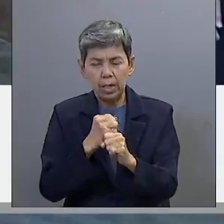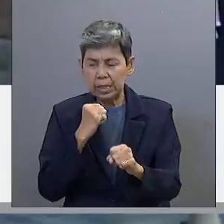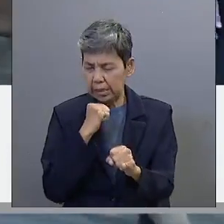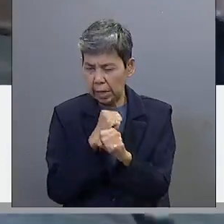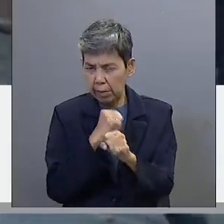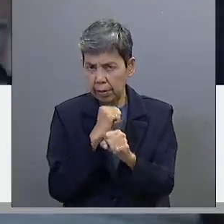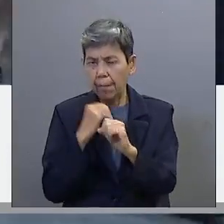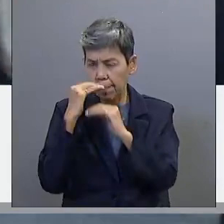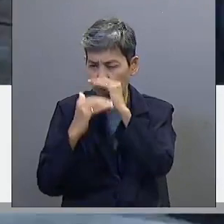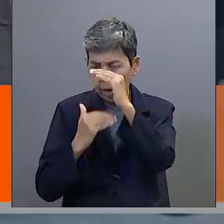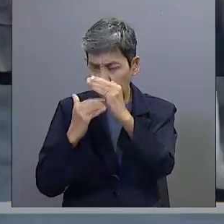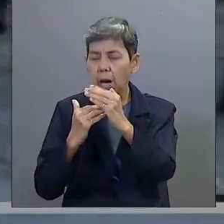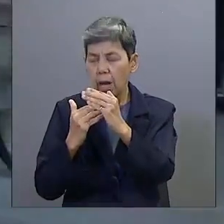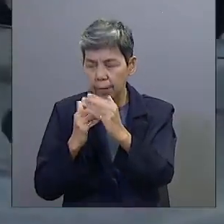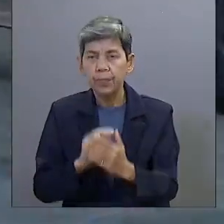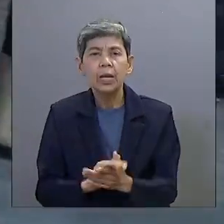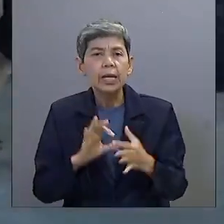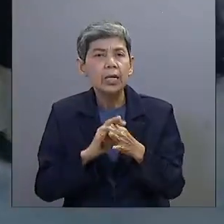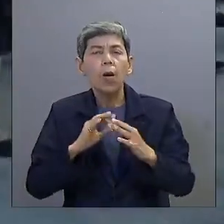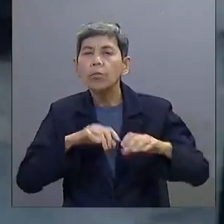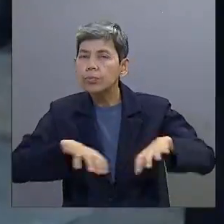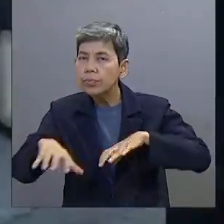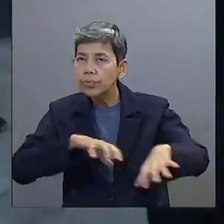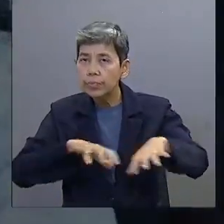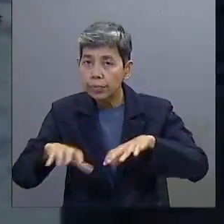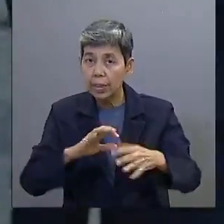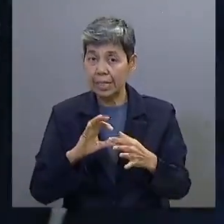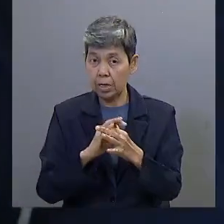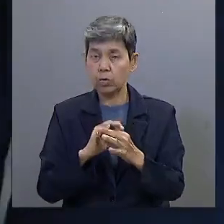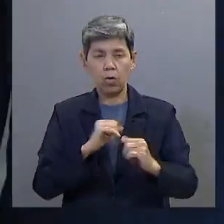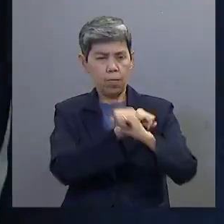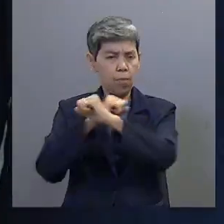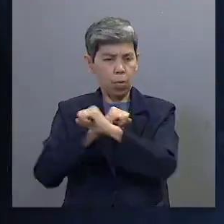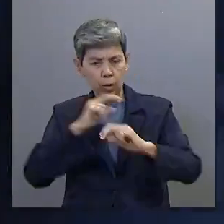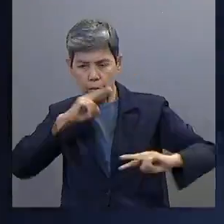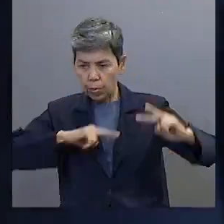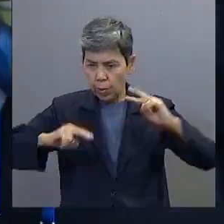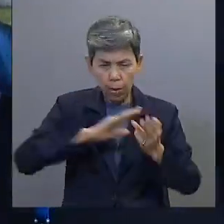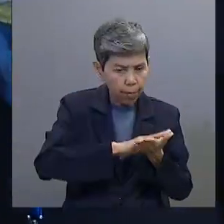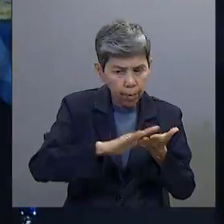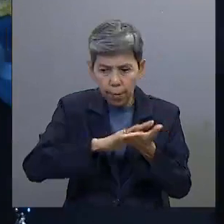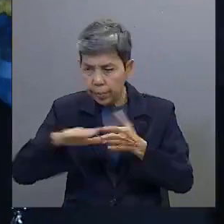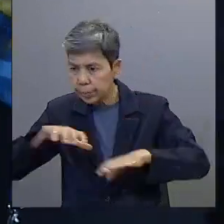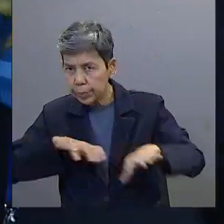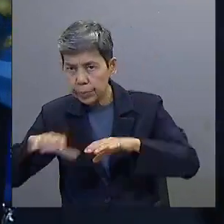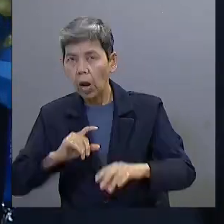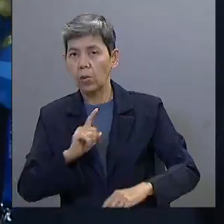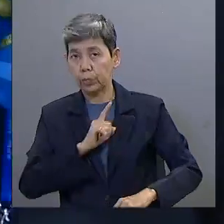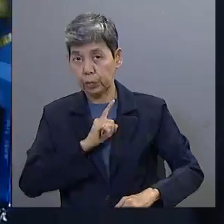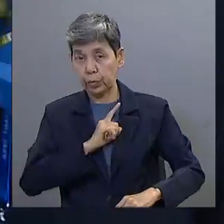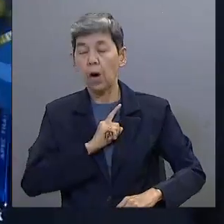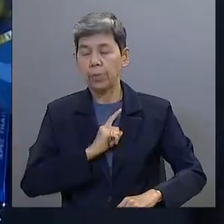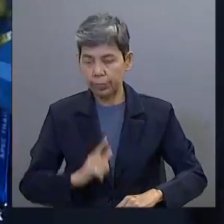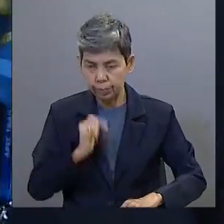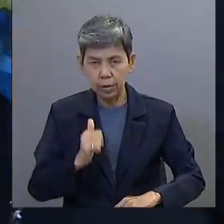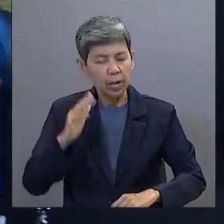งานเพื่อพัฒนาความเชื่อมั่นระบบการบริหารจัดการงานด้านความมั่นคงความสงบเรียบร้อยแล้วก็ทำหน้าที่ที่จะเป็นเจ้า